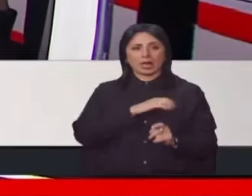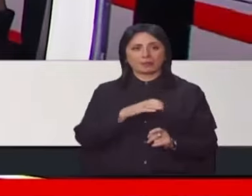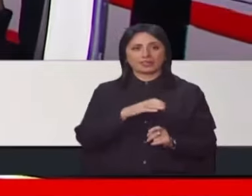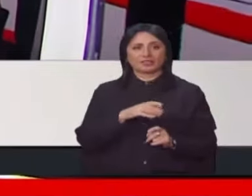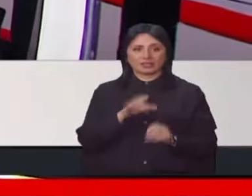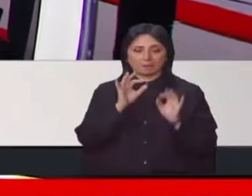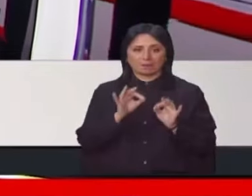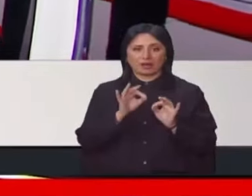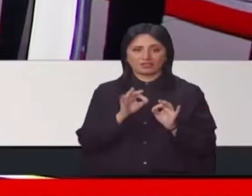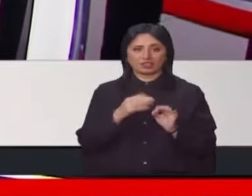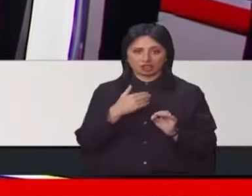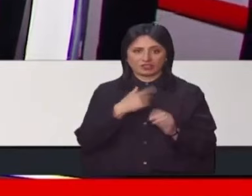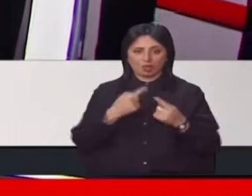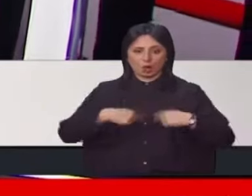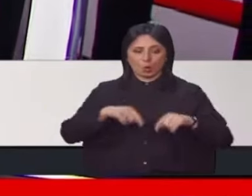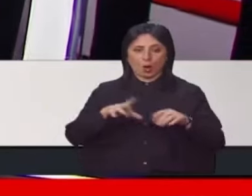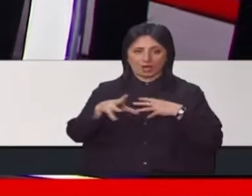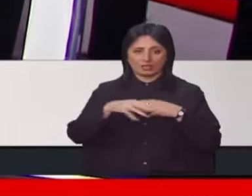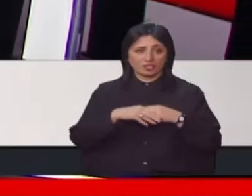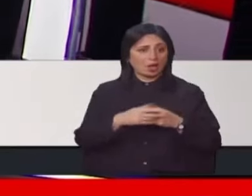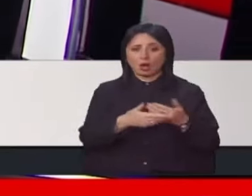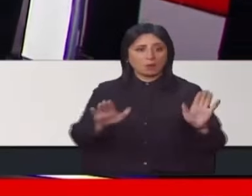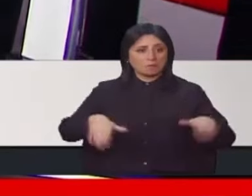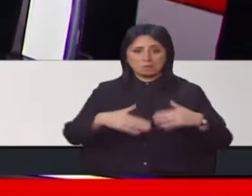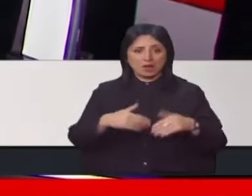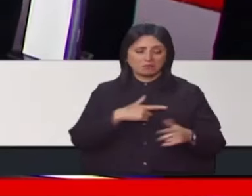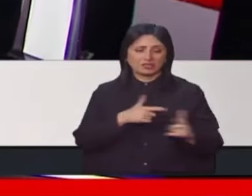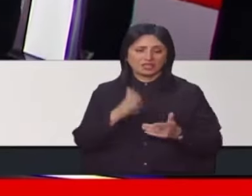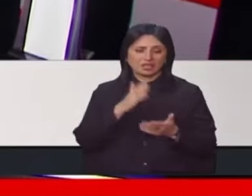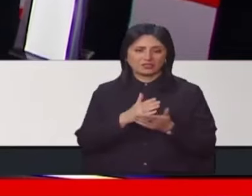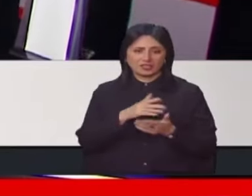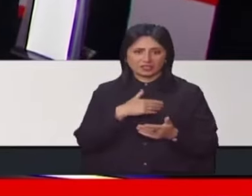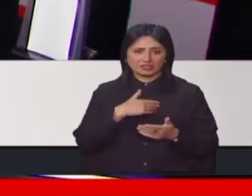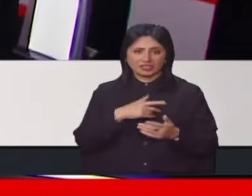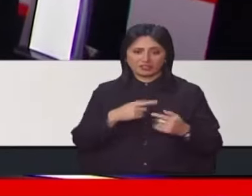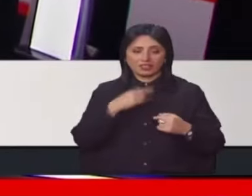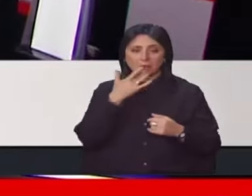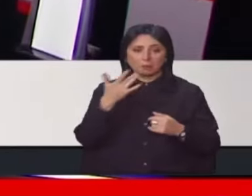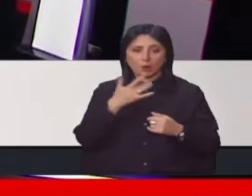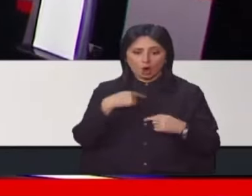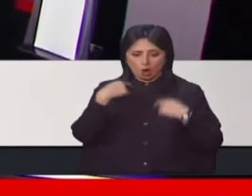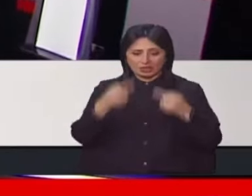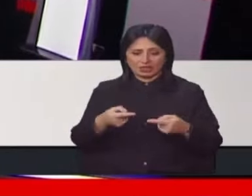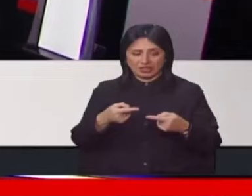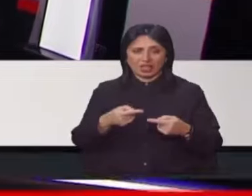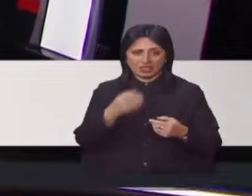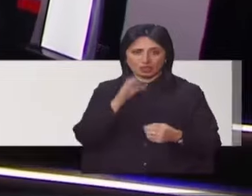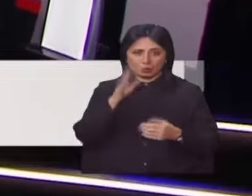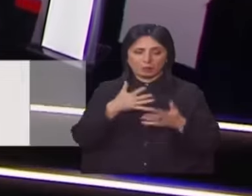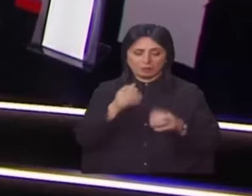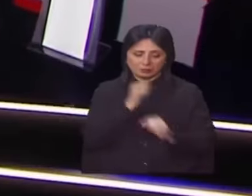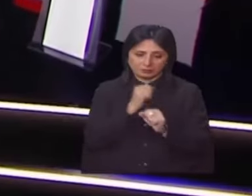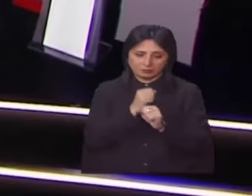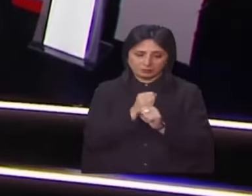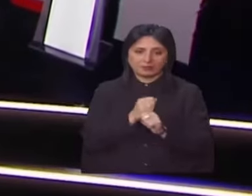განდიდრება, ჩვენ მათთან შევკრათ კოალიციას. თუ ასეთი არ აღმოჩნდება, ჩვენ მზად ვიქნებით, რომ კოალიცია არავითარ შევკრათ, პოლიტიკური კრიზისი გამოიწვიოთ და კიდევ უფრო მეტი